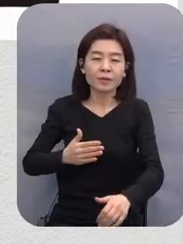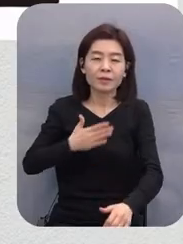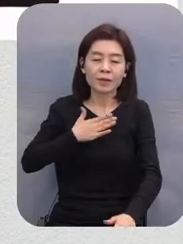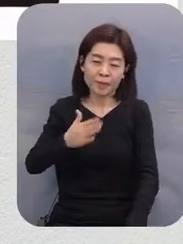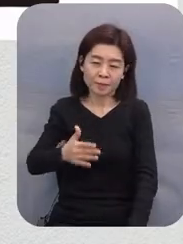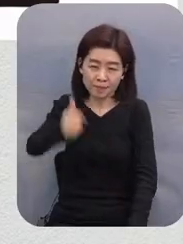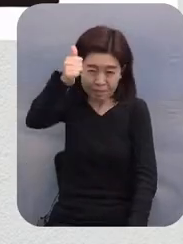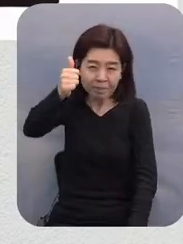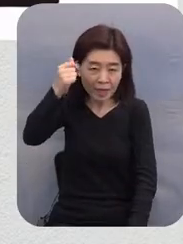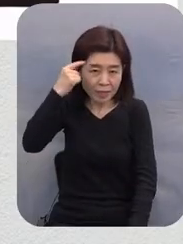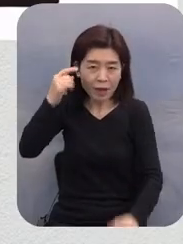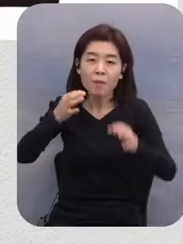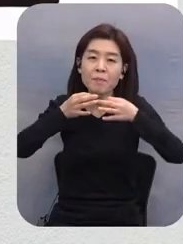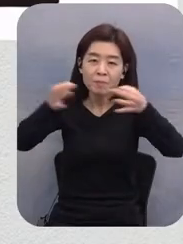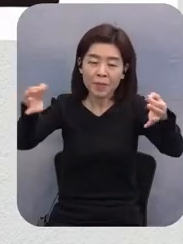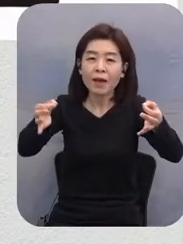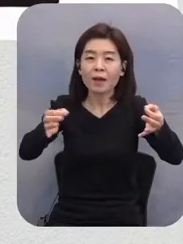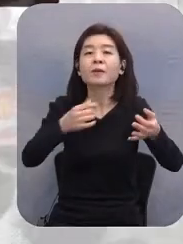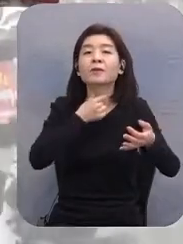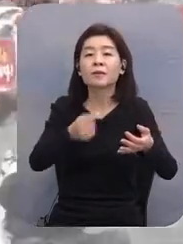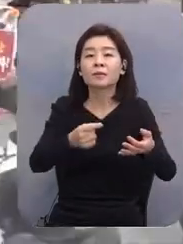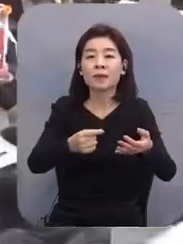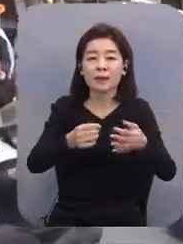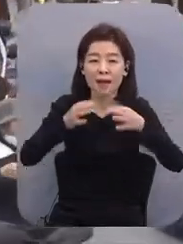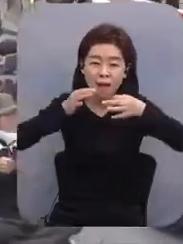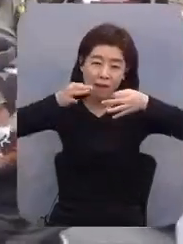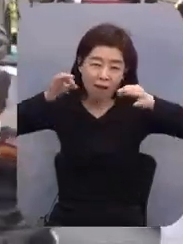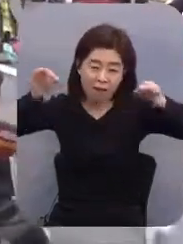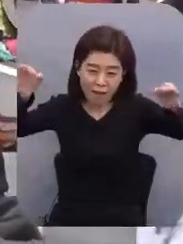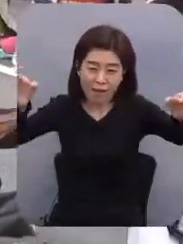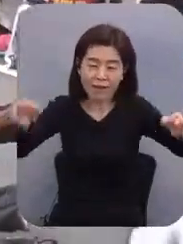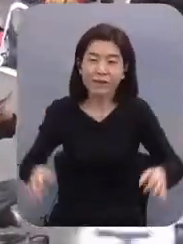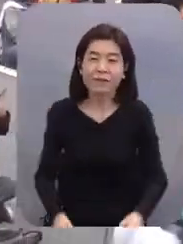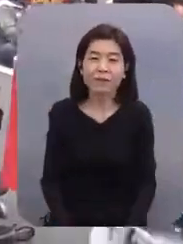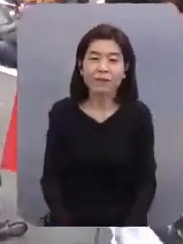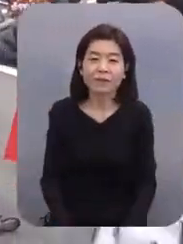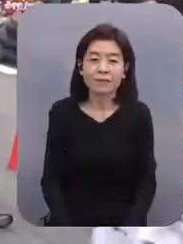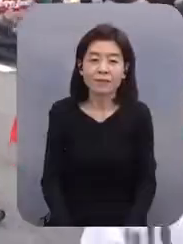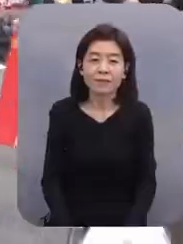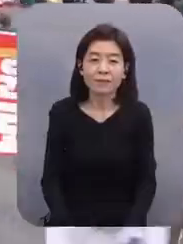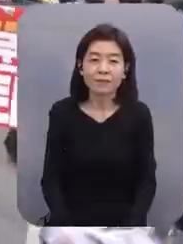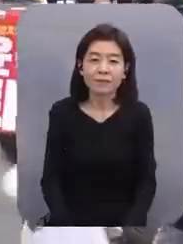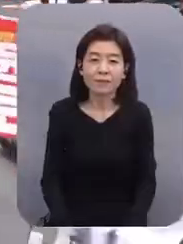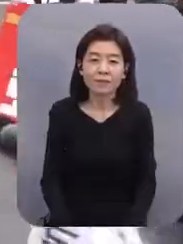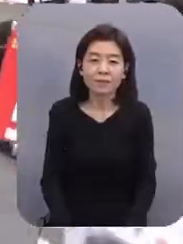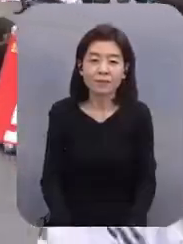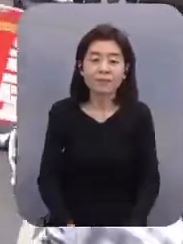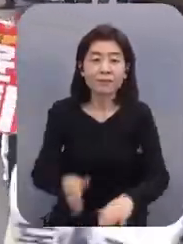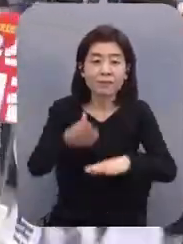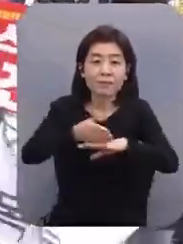함께 함성. 고맙습니다.